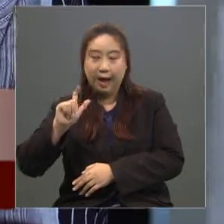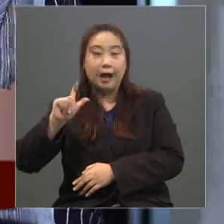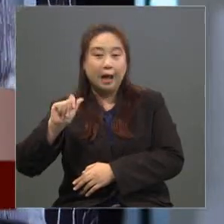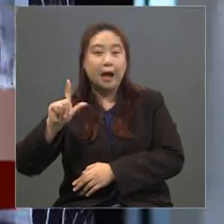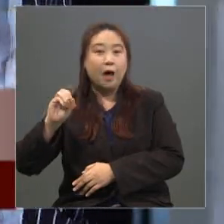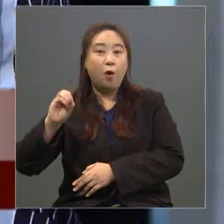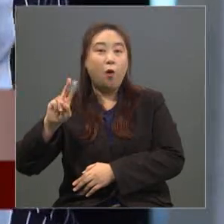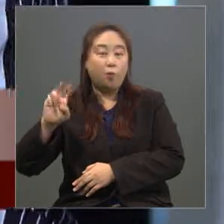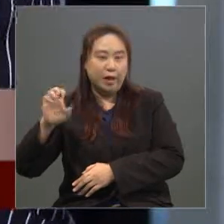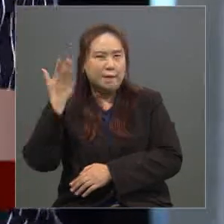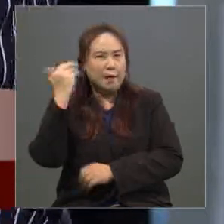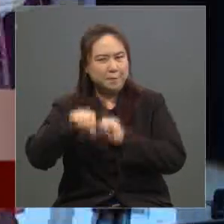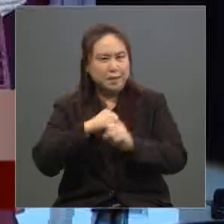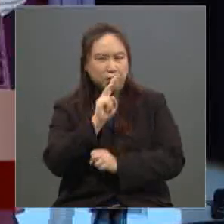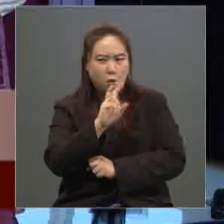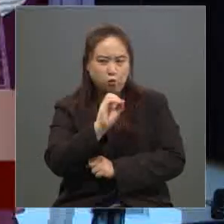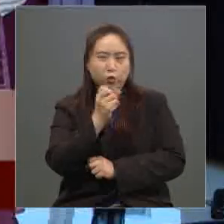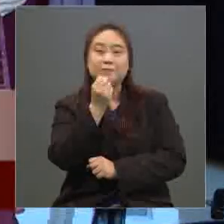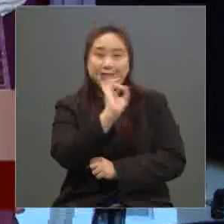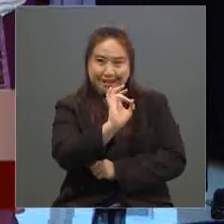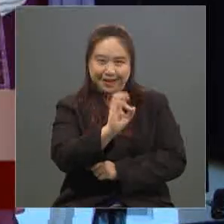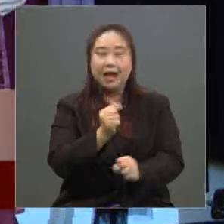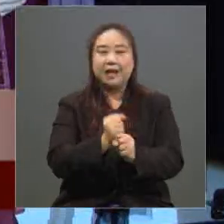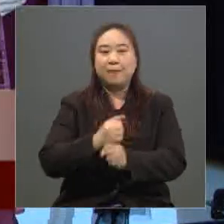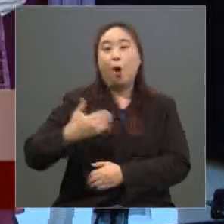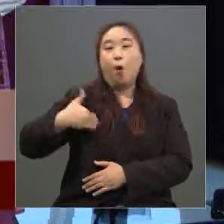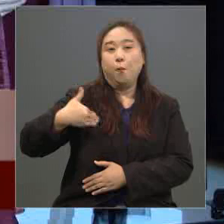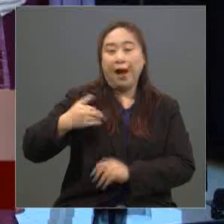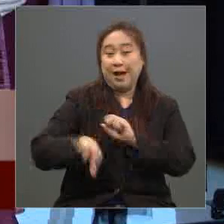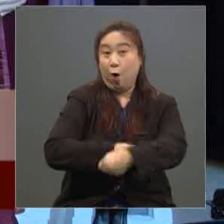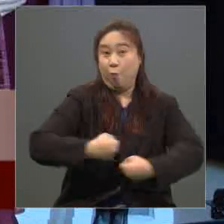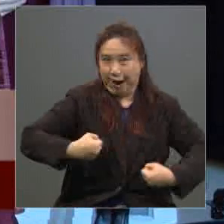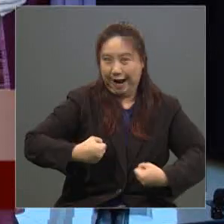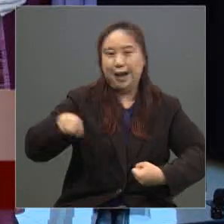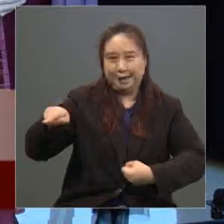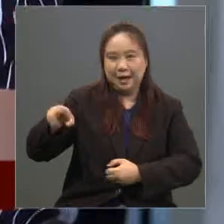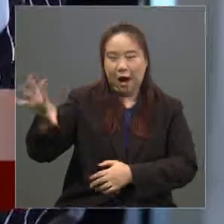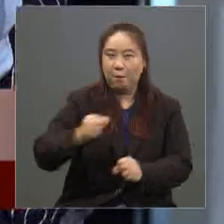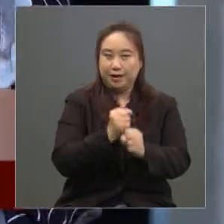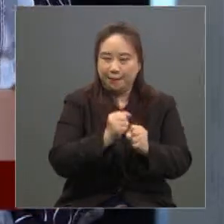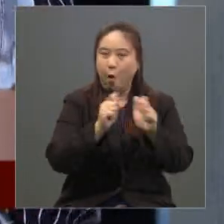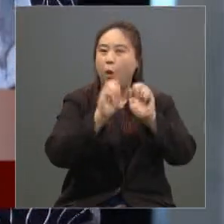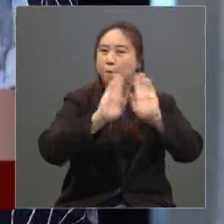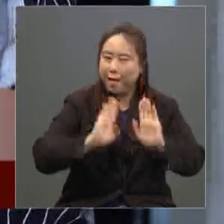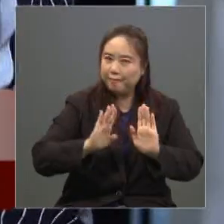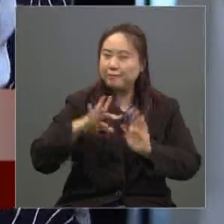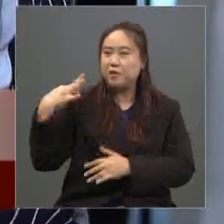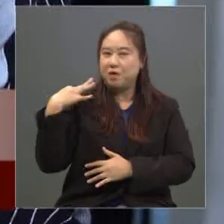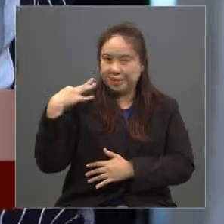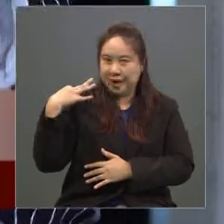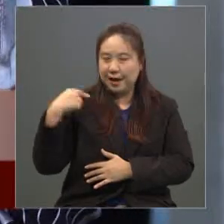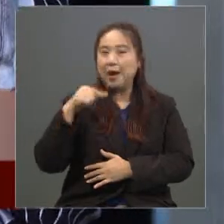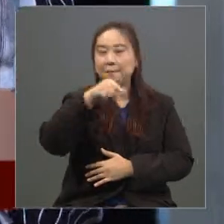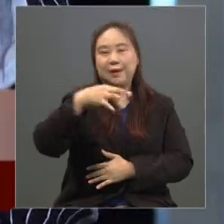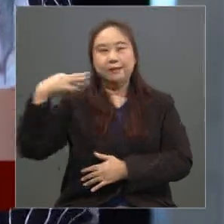ก็ทำผ้าขาวม้าโปรเจกต์แรกเรานำผ้าขาวม้าไปงาน Tokyo Fashion Week หรือตอนนั้นเรียกว่า Amazon Fashion